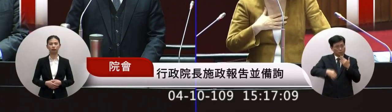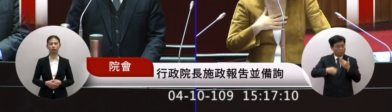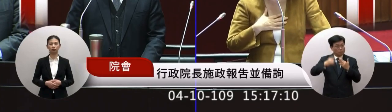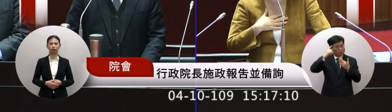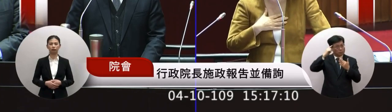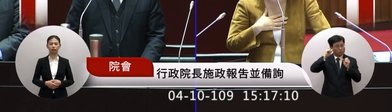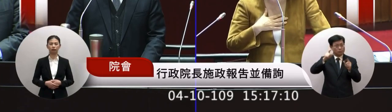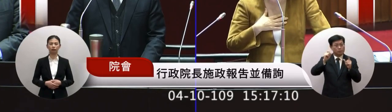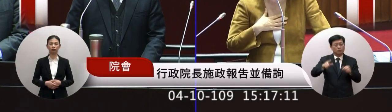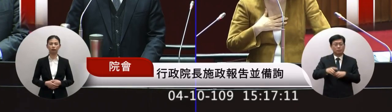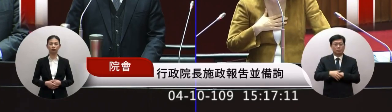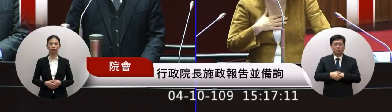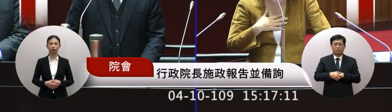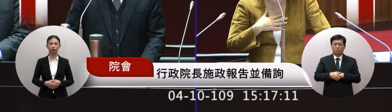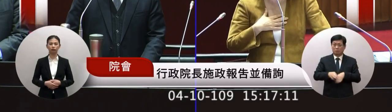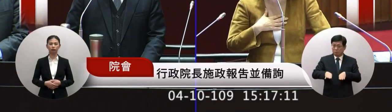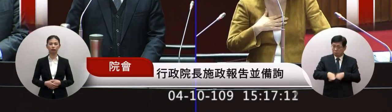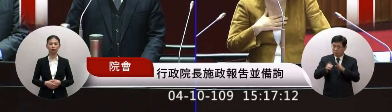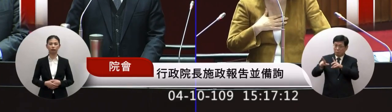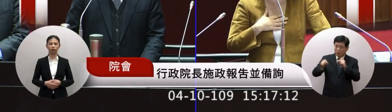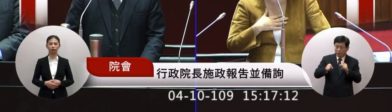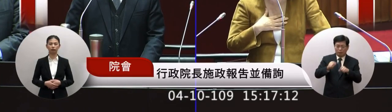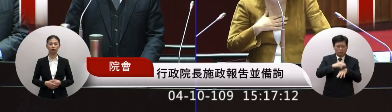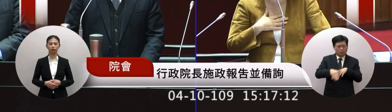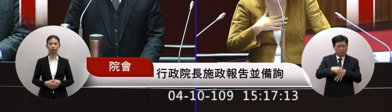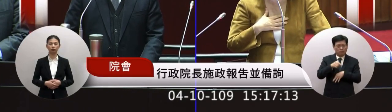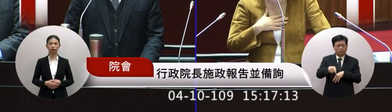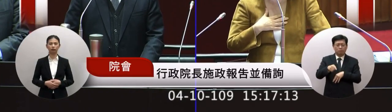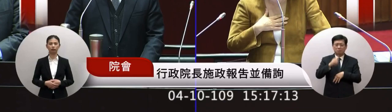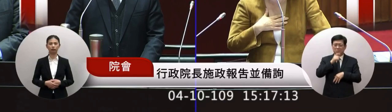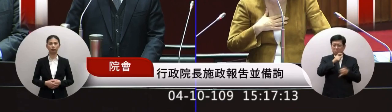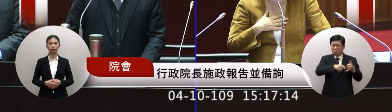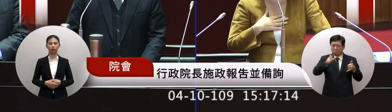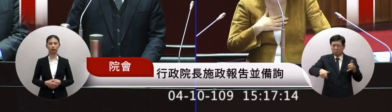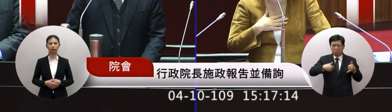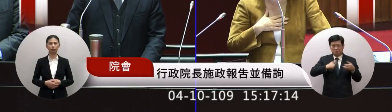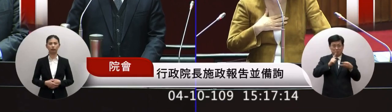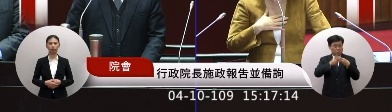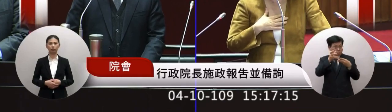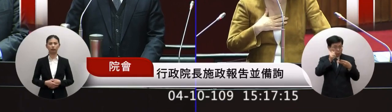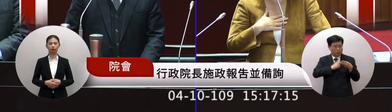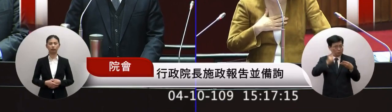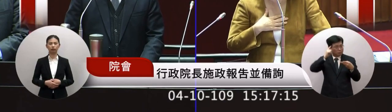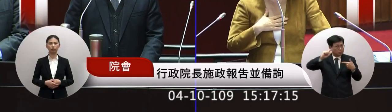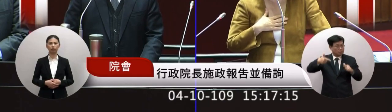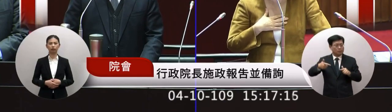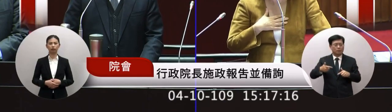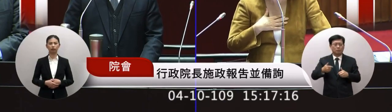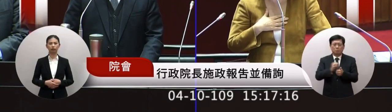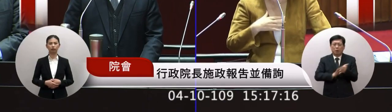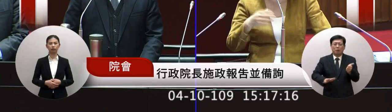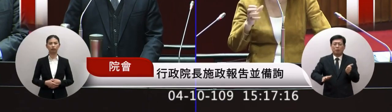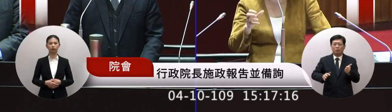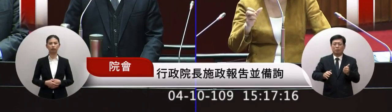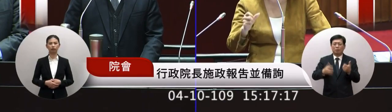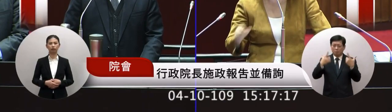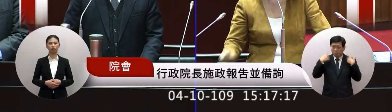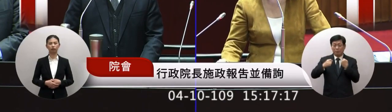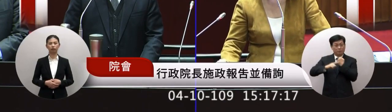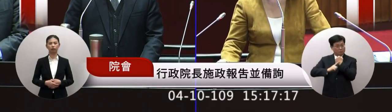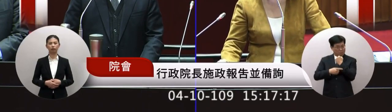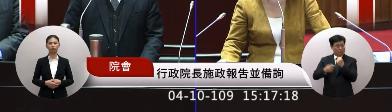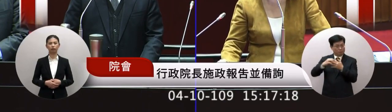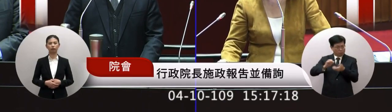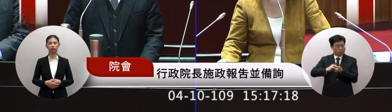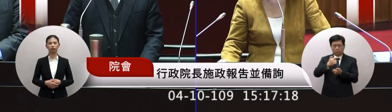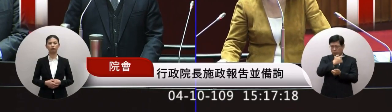样，所以在执行的时候呢，会不会有因为这些个人的主观的感觉不一样，导致说虽然原来法令的